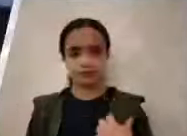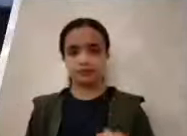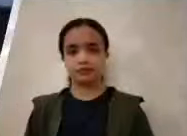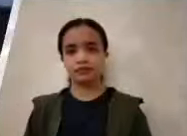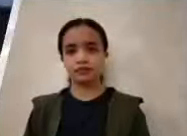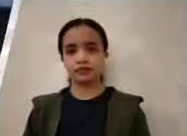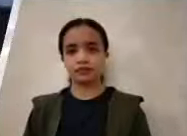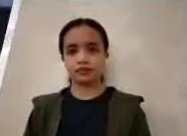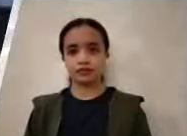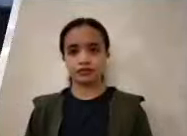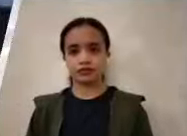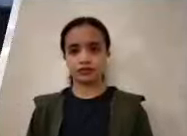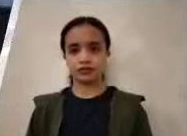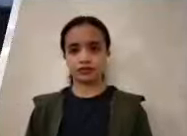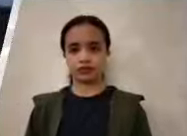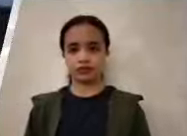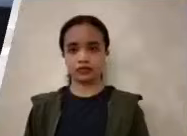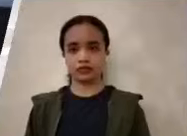Katrina.